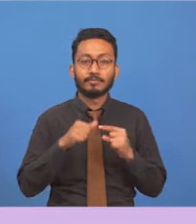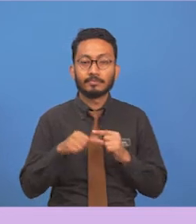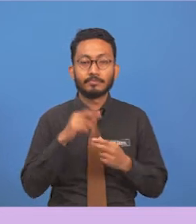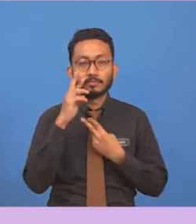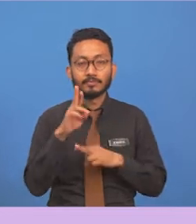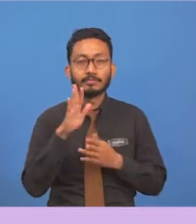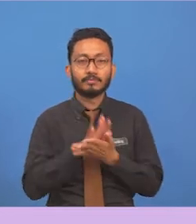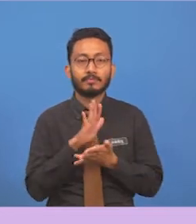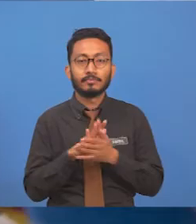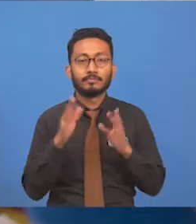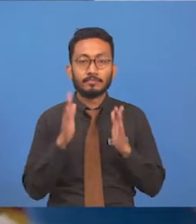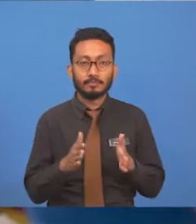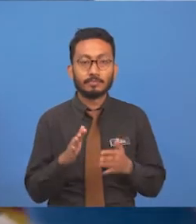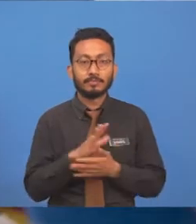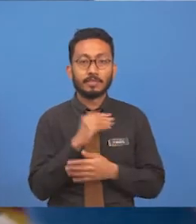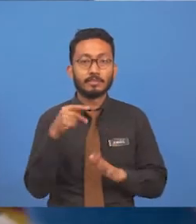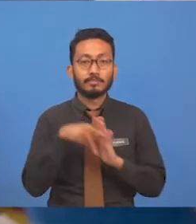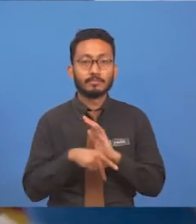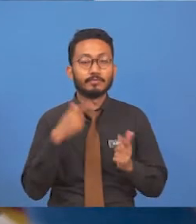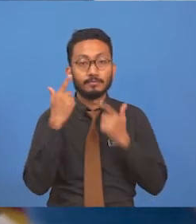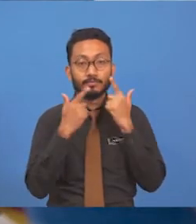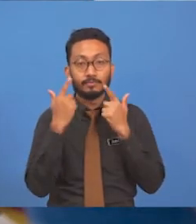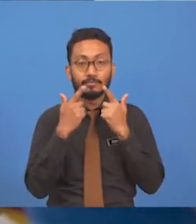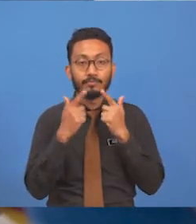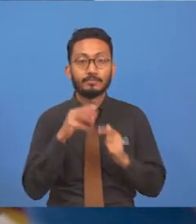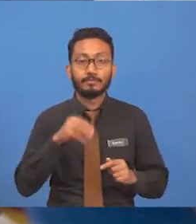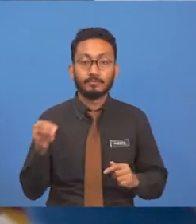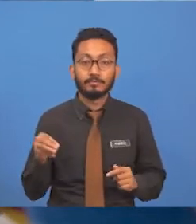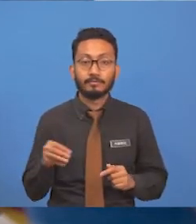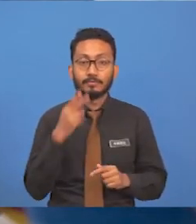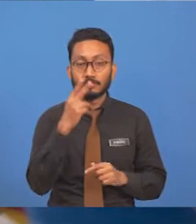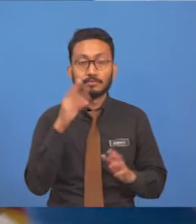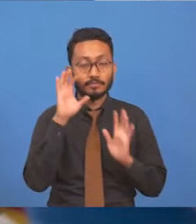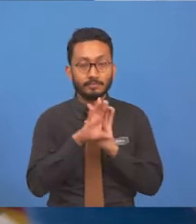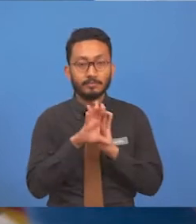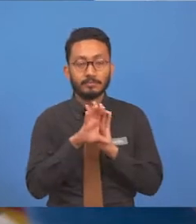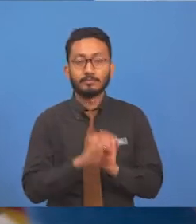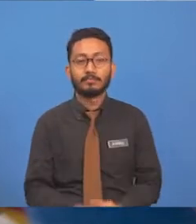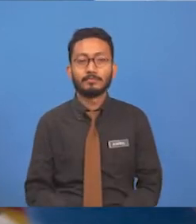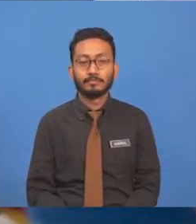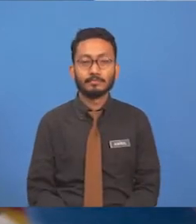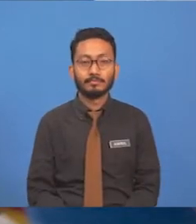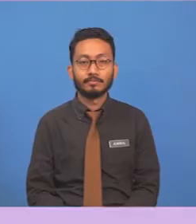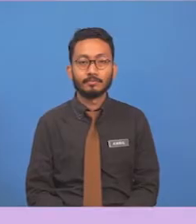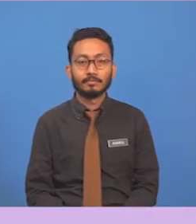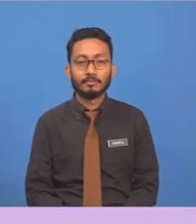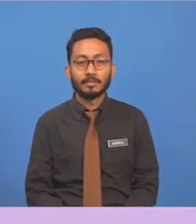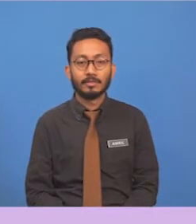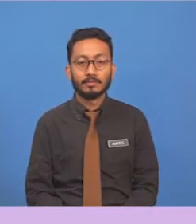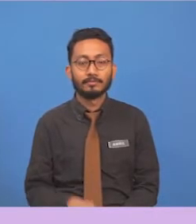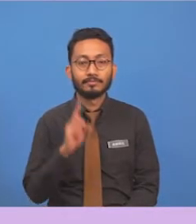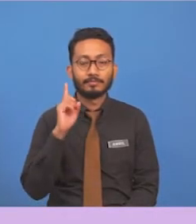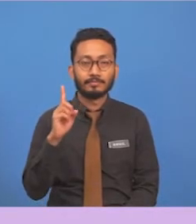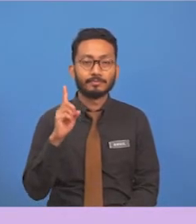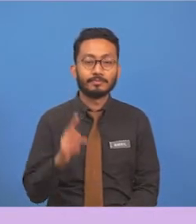sekolah dan pelawak murid-murid sidak Perhatikan gambar situasi ini situasi satu